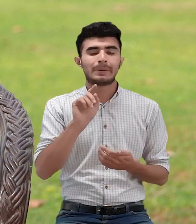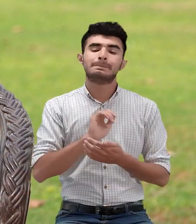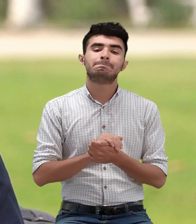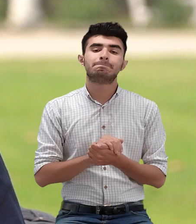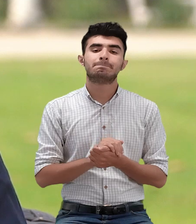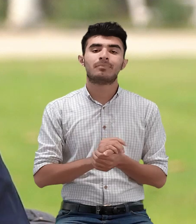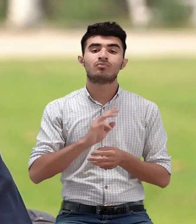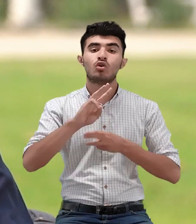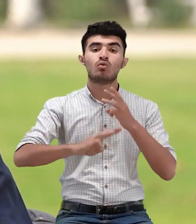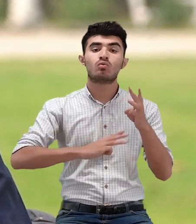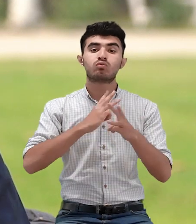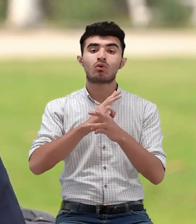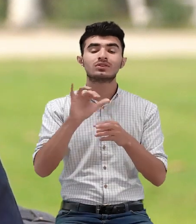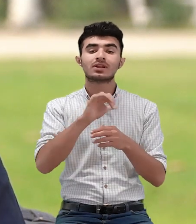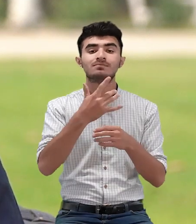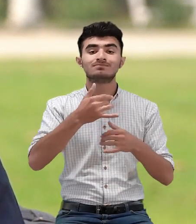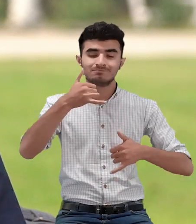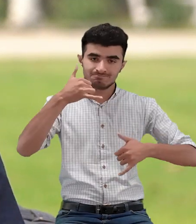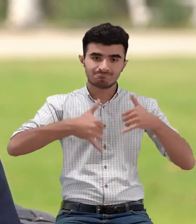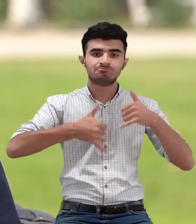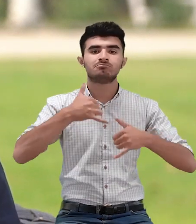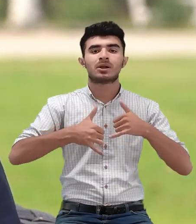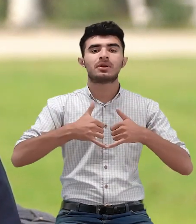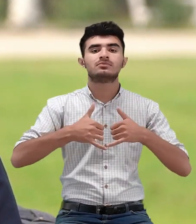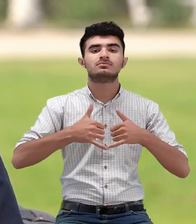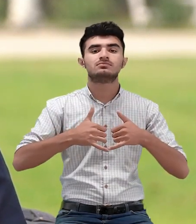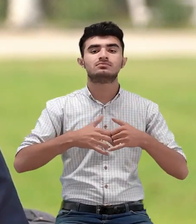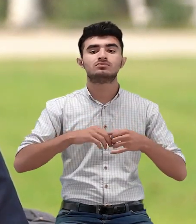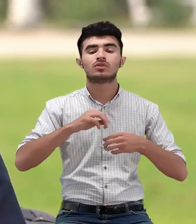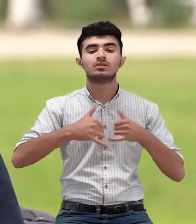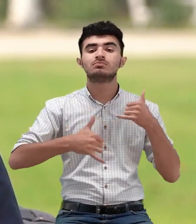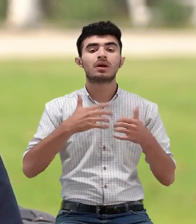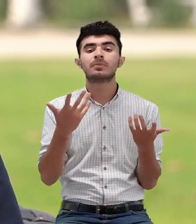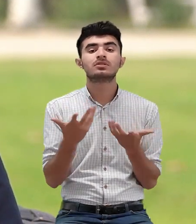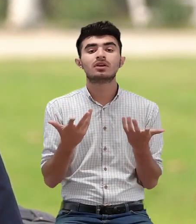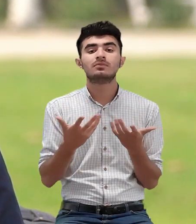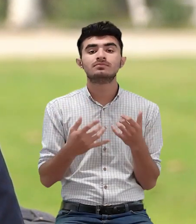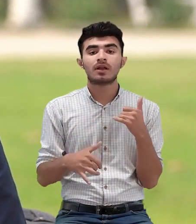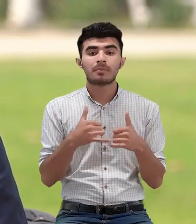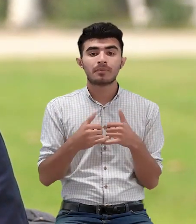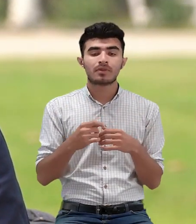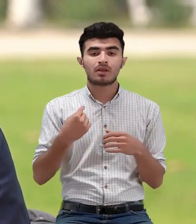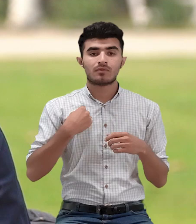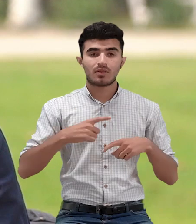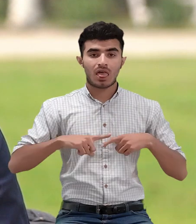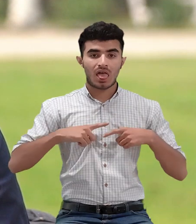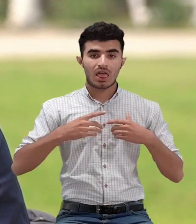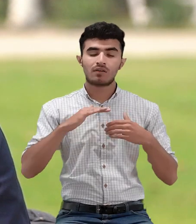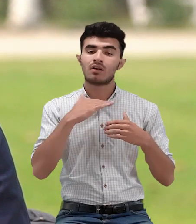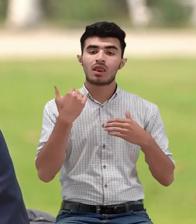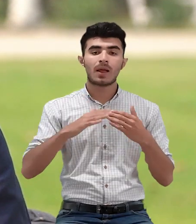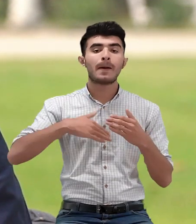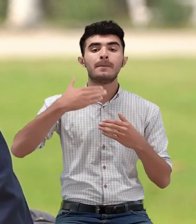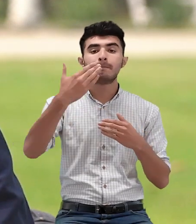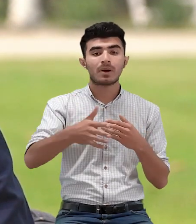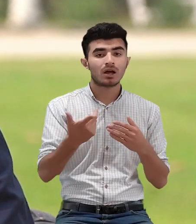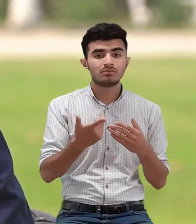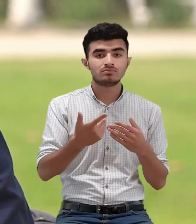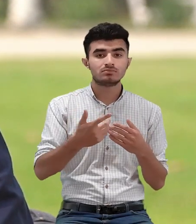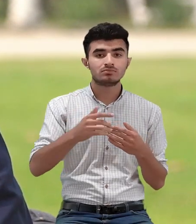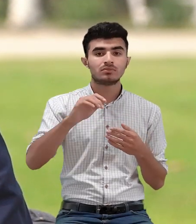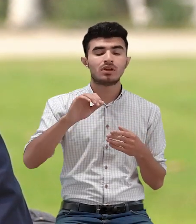है। ये दुनिया इम्तिहान के लिए बनी है, हमारे टेस्ट के लिए बनी है। टेस्ट क्या है कि हम आखिरत के लिए अपने आप